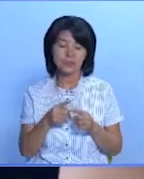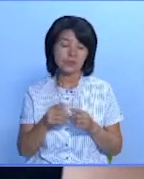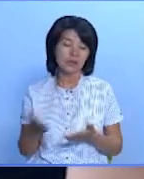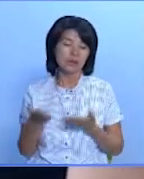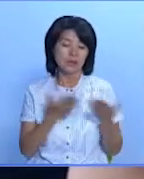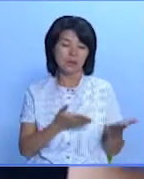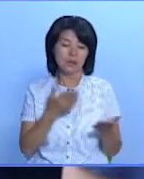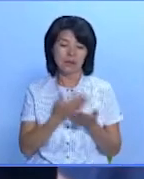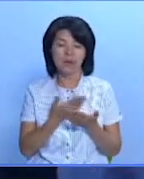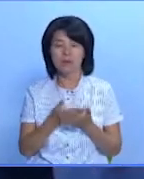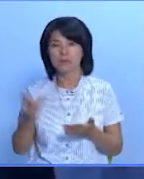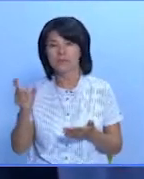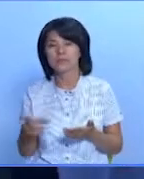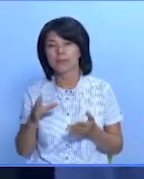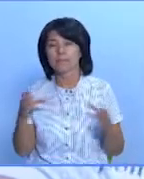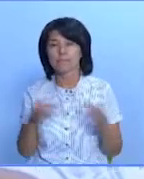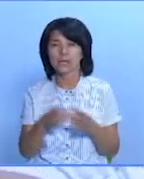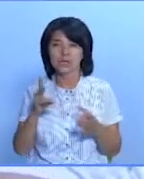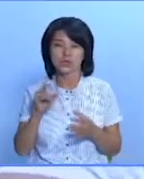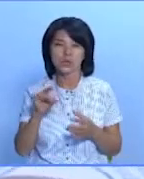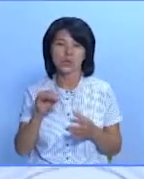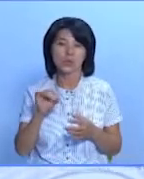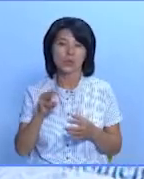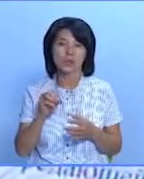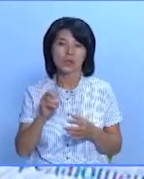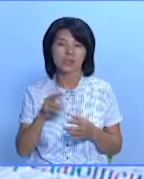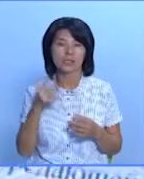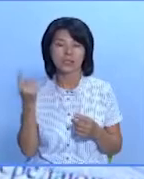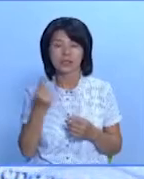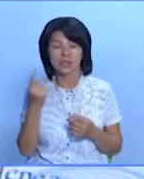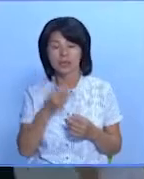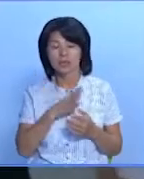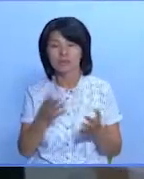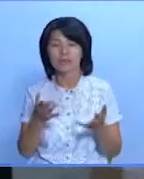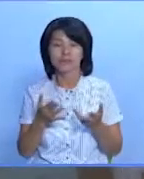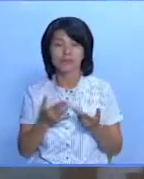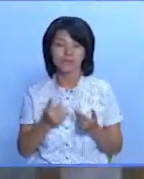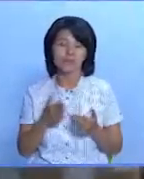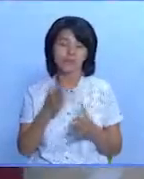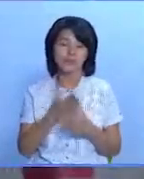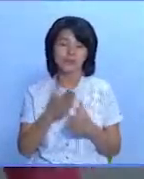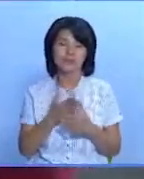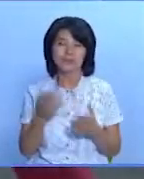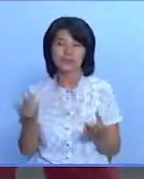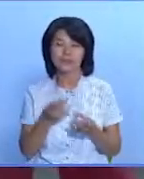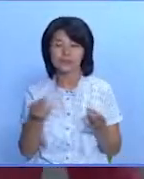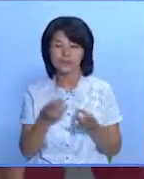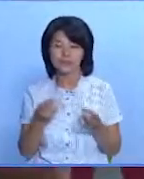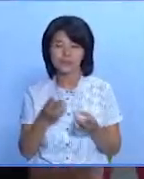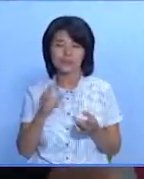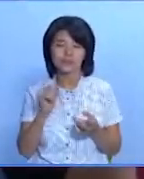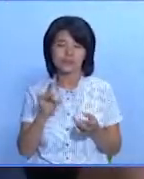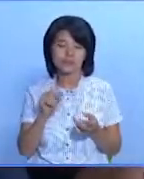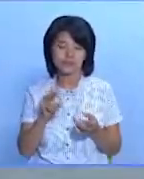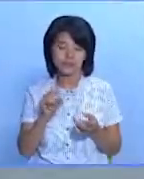городского филиала партии «Нур-Отан» и депутаты городского маслихата неоднократно призывали бизнесменов помочь в приобретении необходимых препаратов,